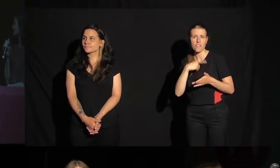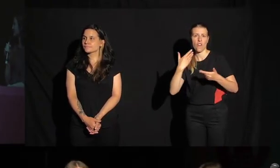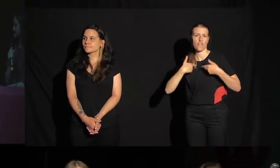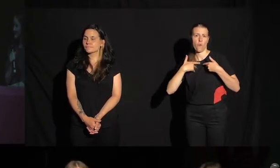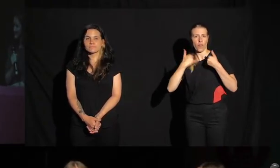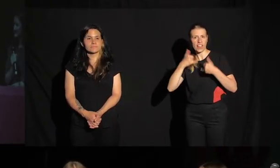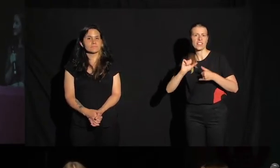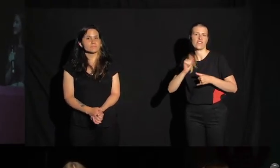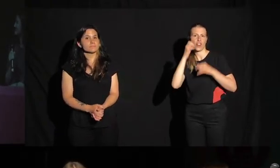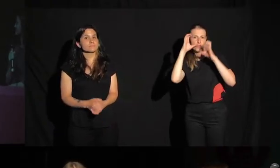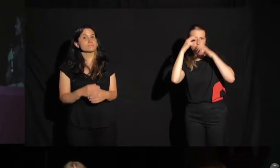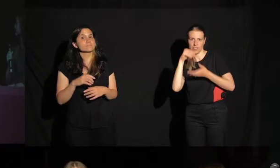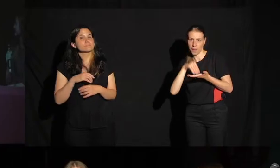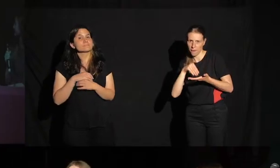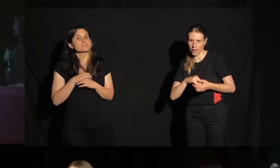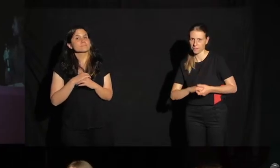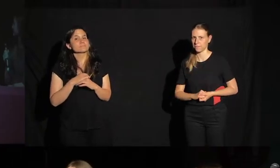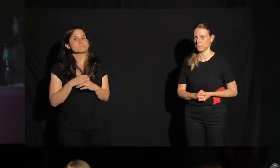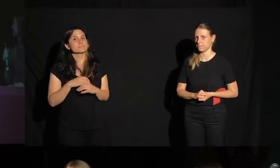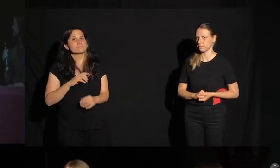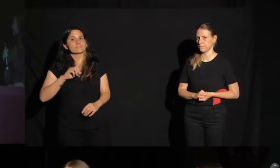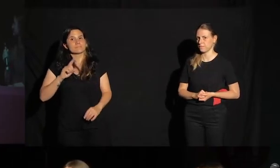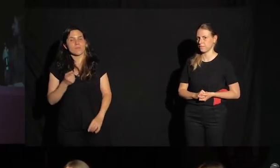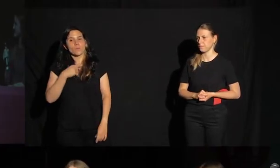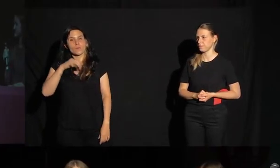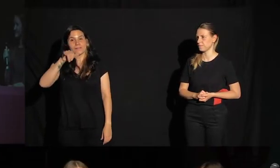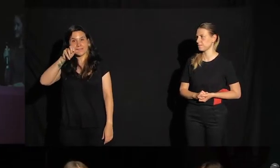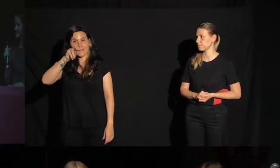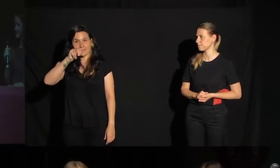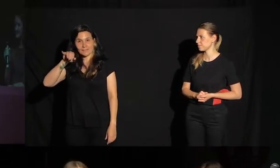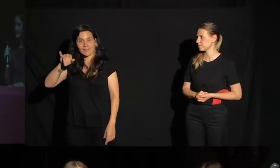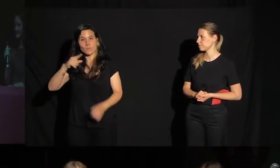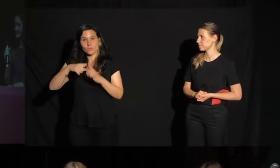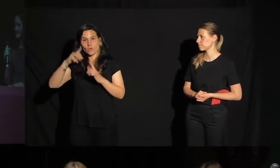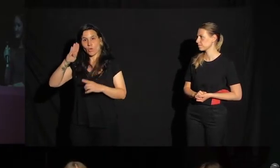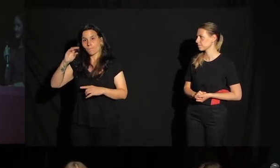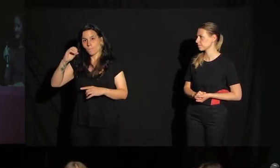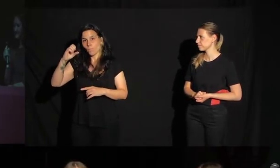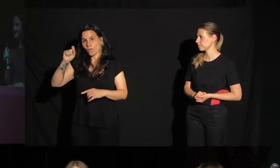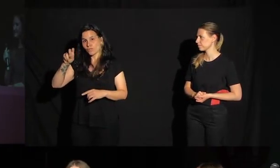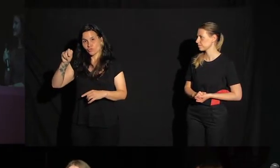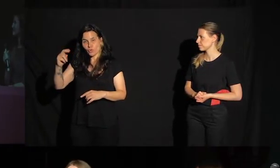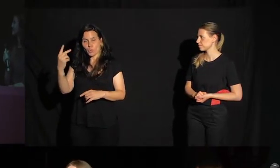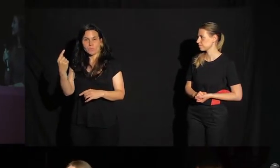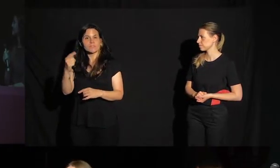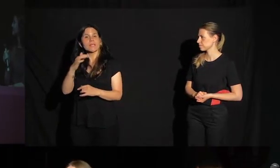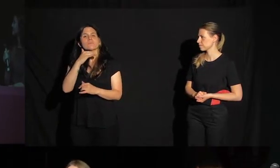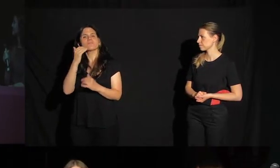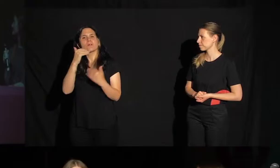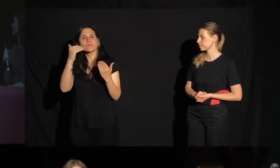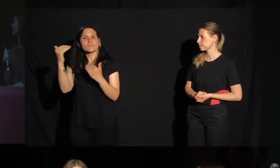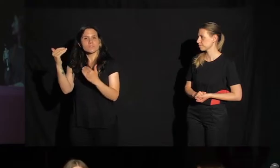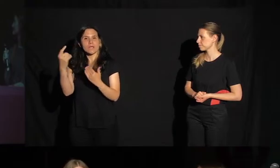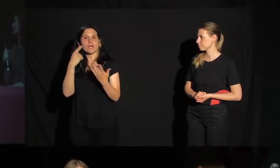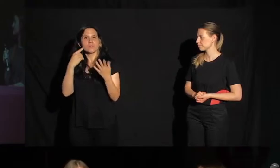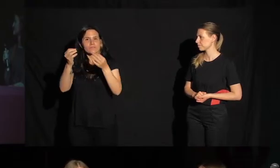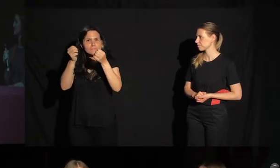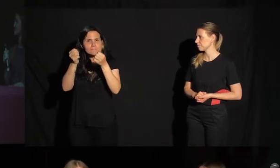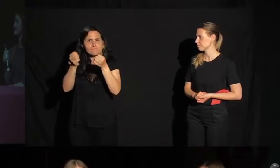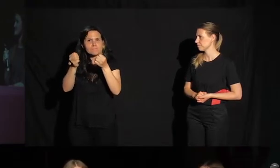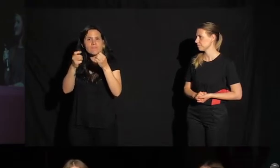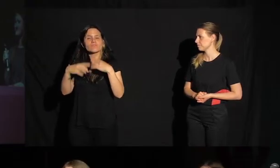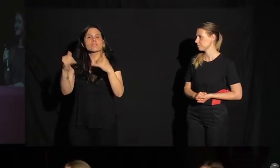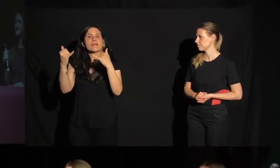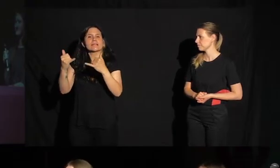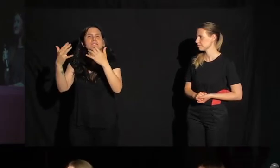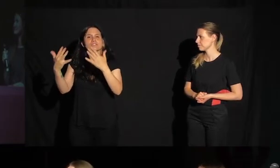Ja, prima. Außerdem haben Janine und Bosno ganz liebe Grüße dagelassen. Und sie drücken der Es ist so Company ganz, ganz sehr die Daumen für